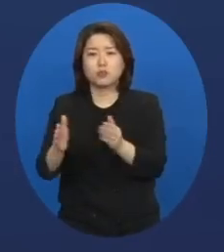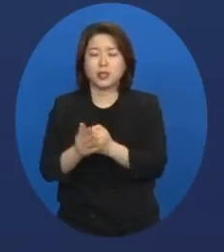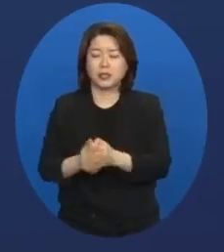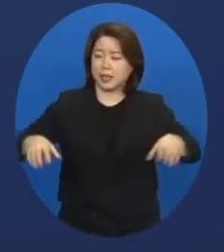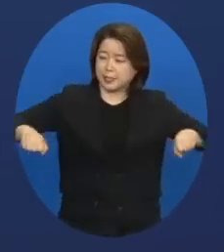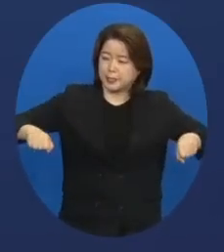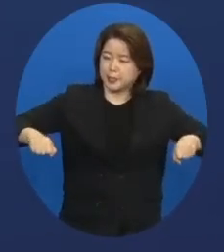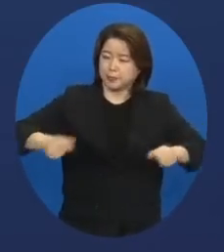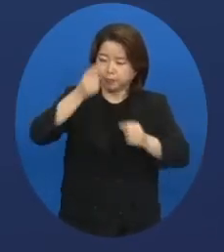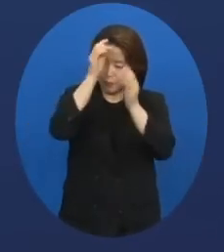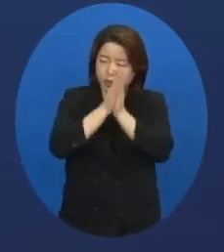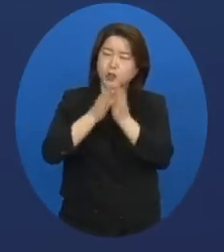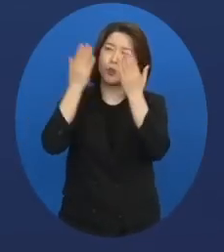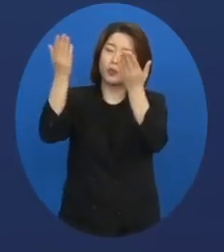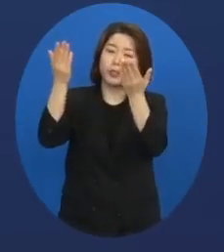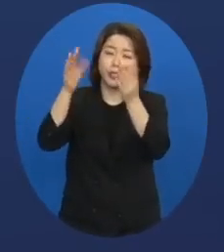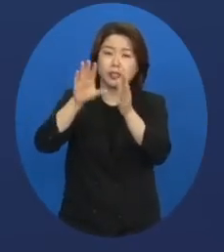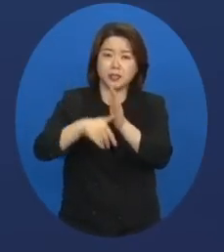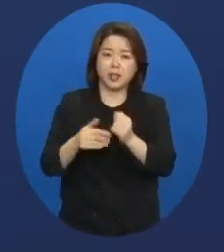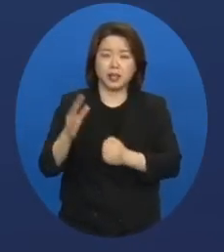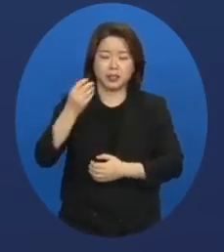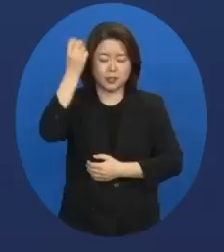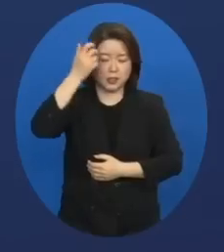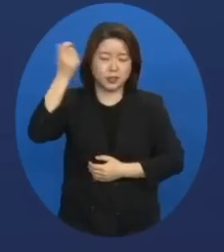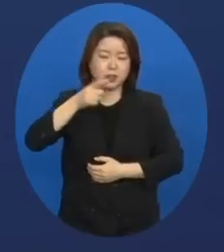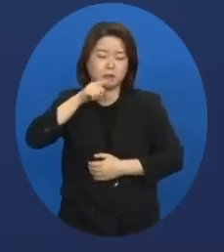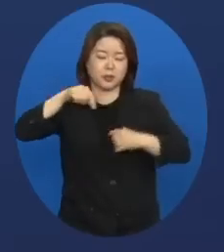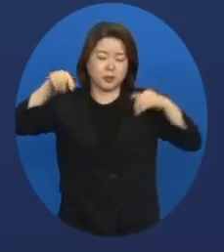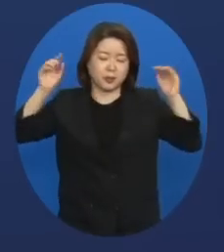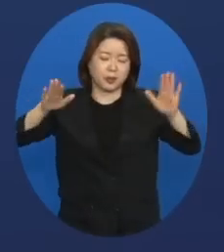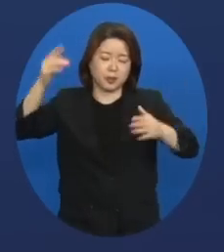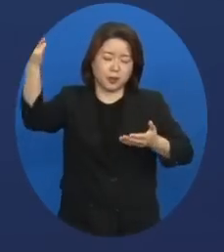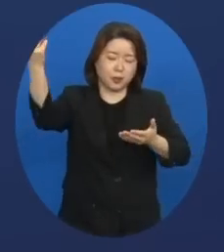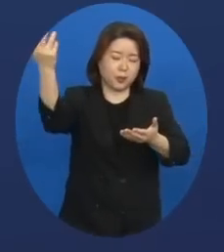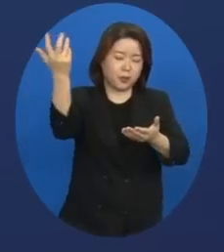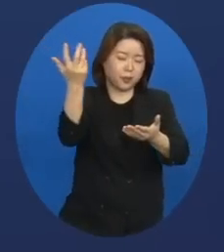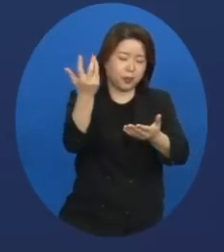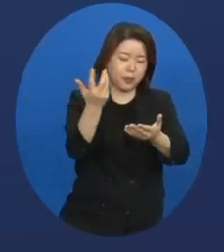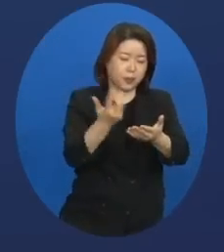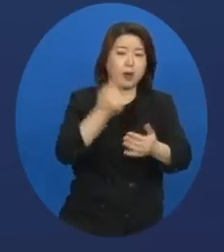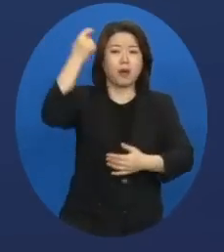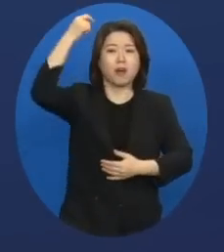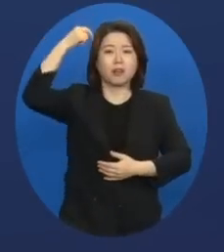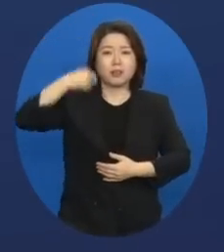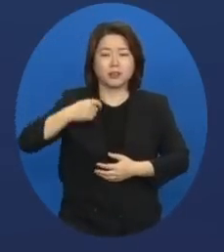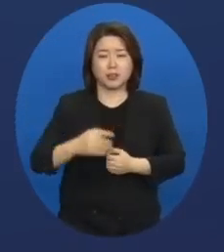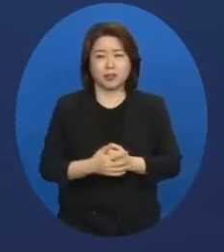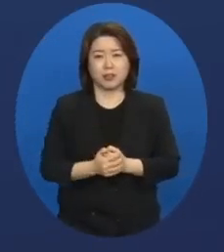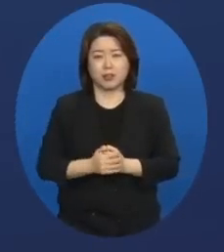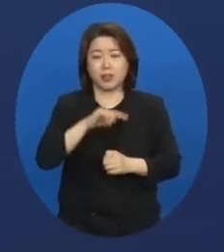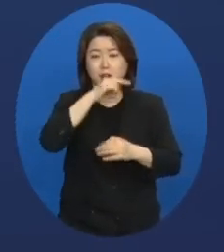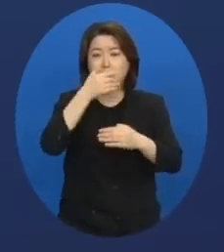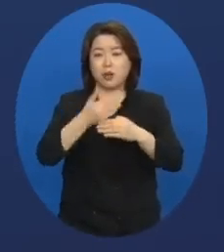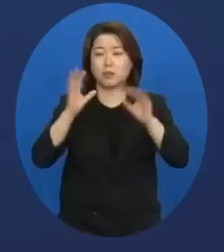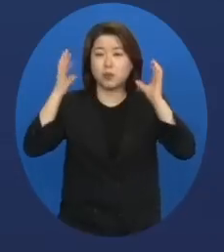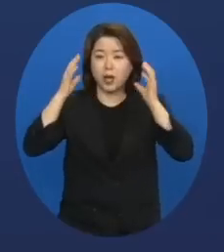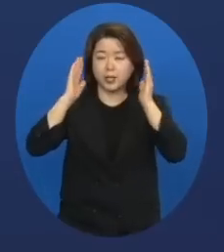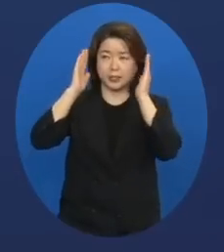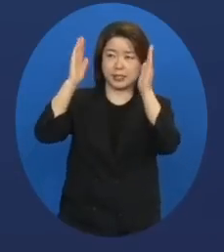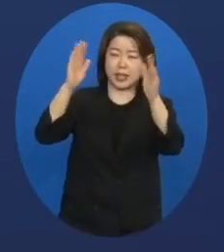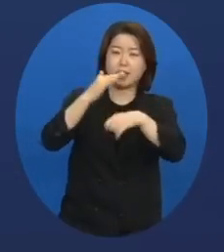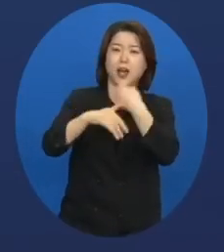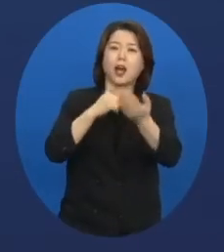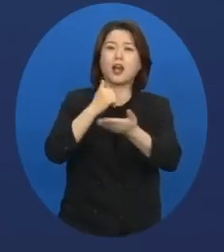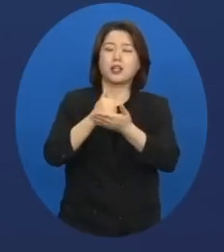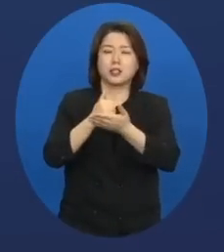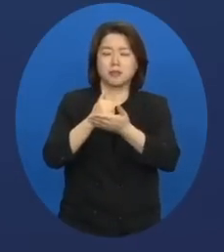기도할 때에도 성령님이 비둘기같이 우리 가운데 오시는 것을 경험했습니다. 북한 아이들을 향한 하나님의